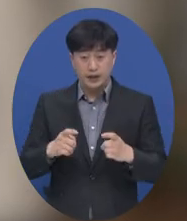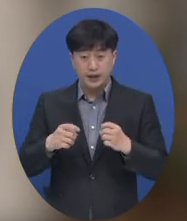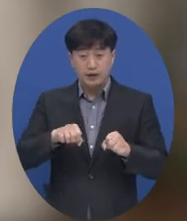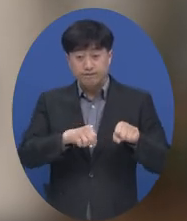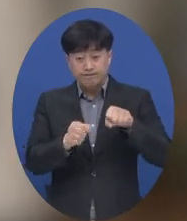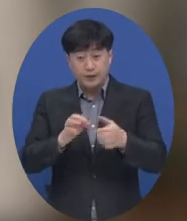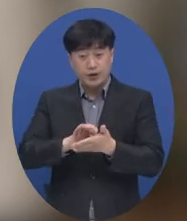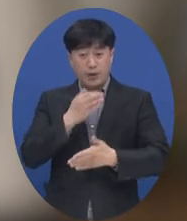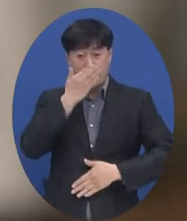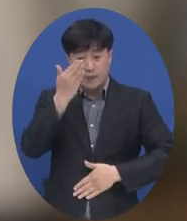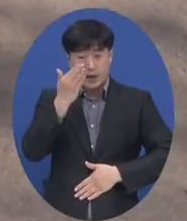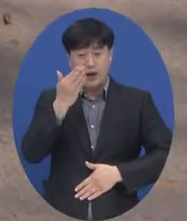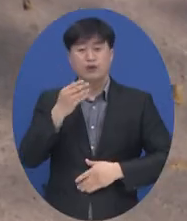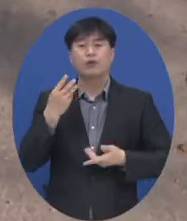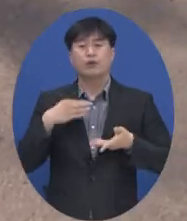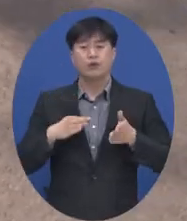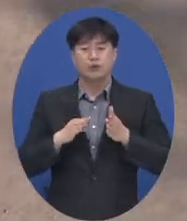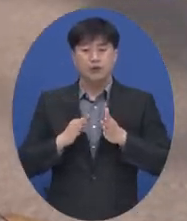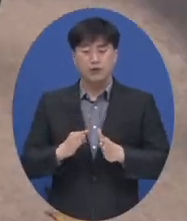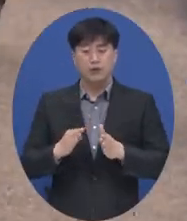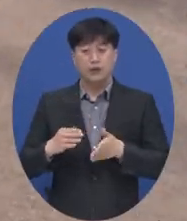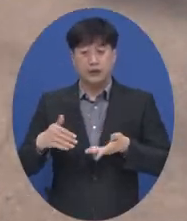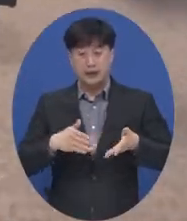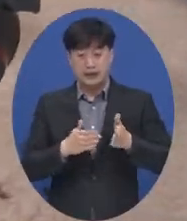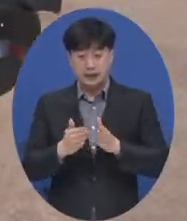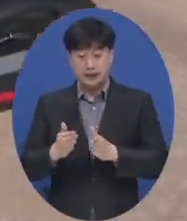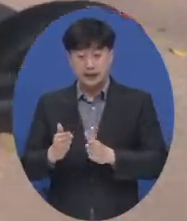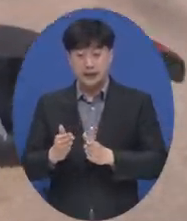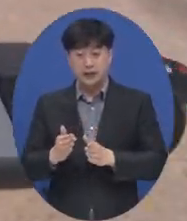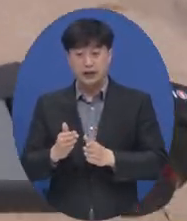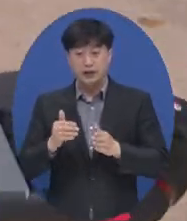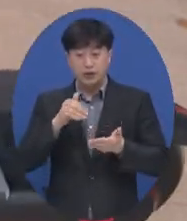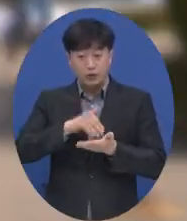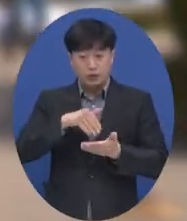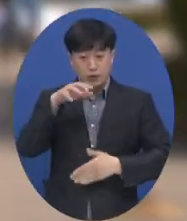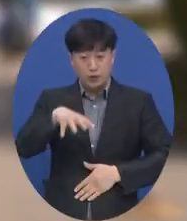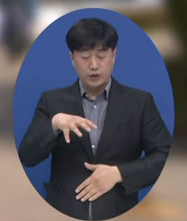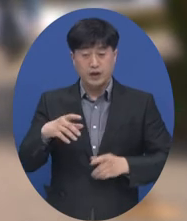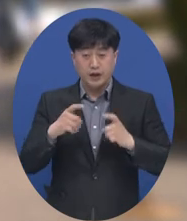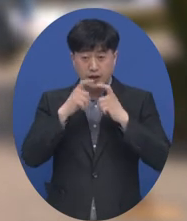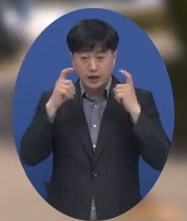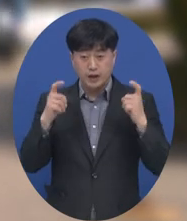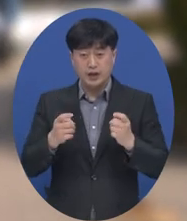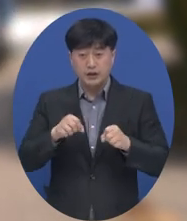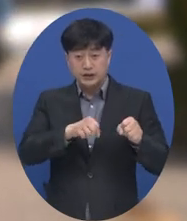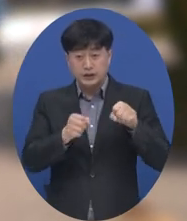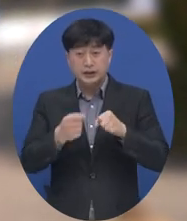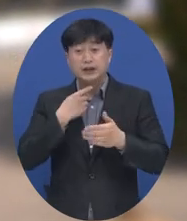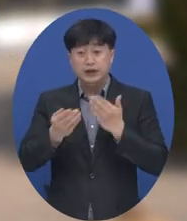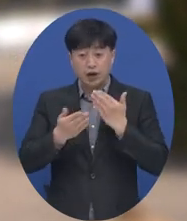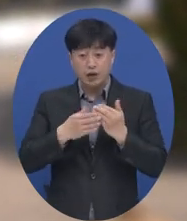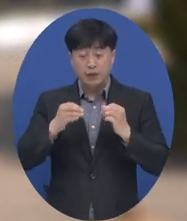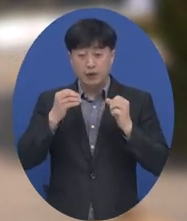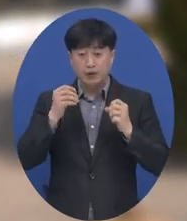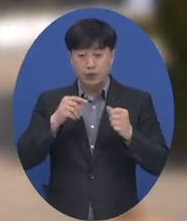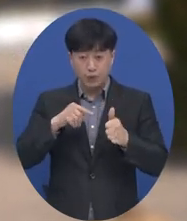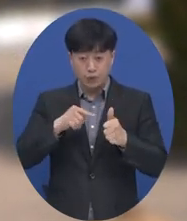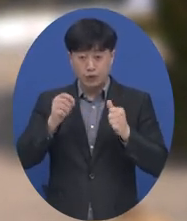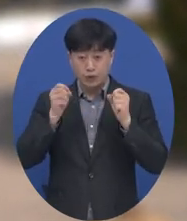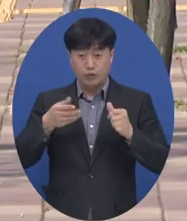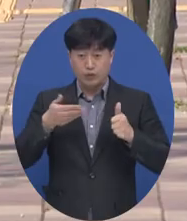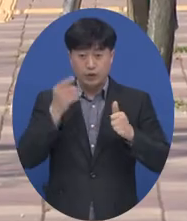장치를 이용할 수 있는 만큼 경기도는 경기도 도로교통 연수원에서 개인형 이동 장치 체험 교육 기회도 제공할